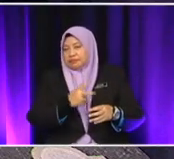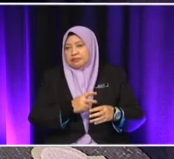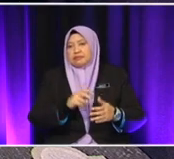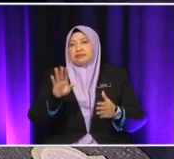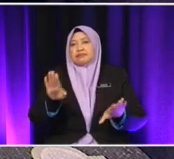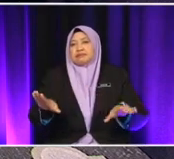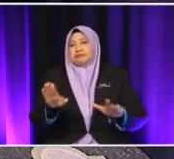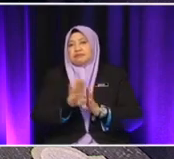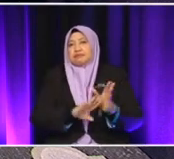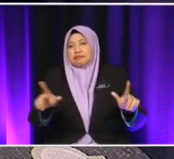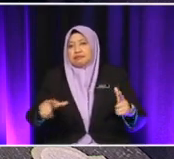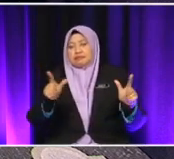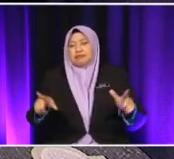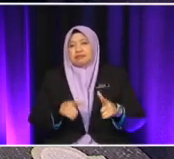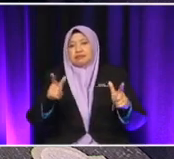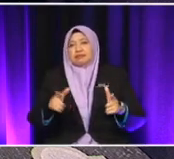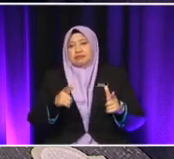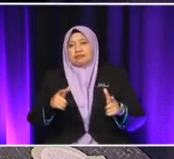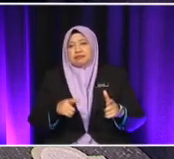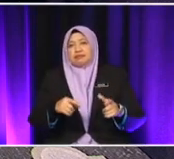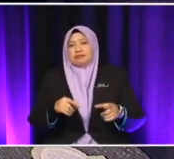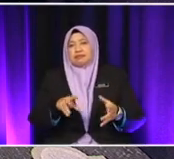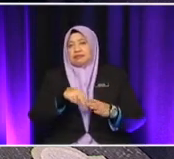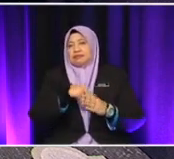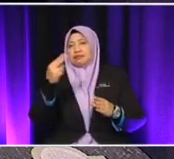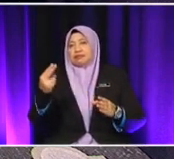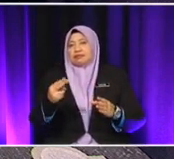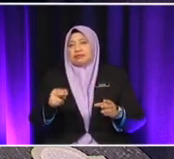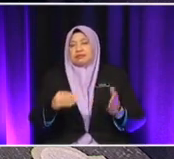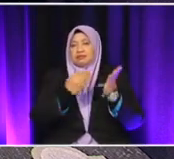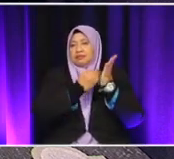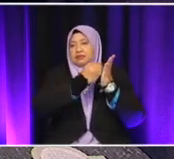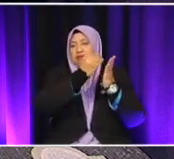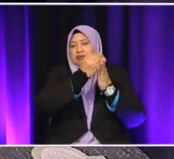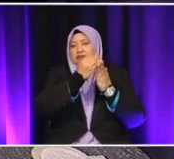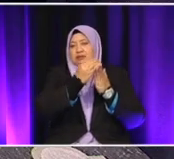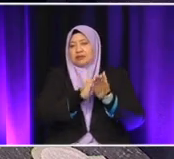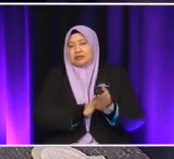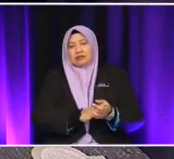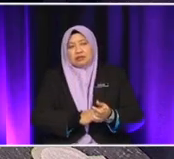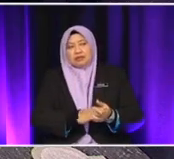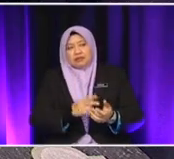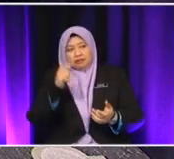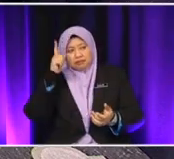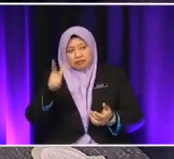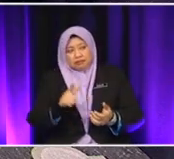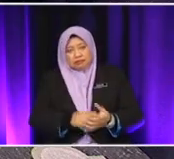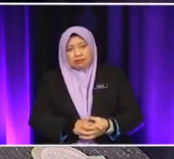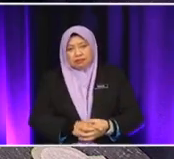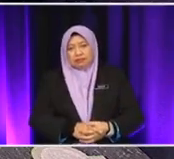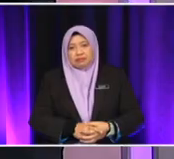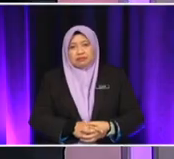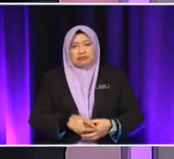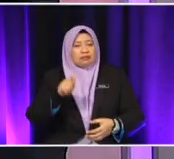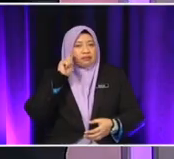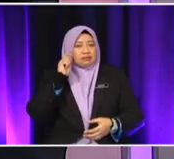berlaku adalah hasil yang dihasilkan oleh sektor pertanian Adam meningkat Oke penentu cuaca kita lihat tadi saya